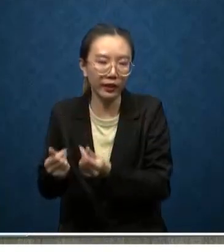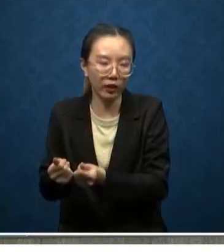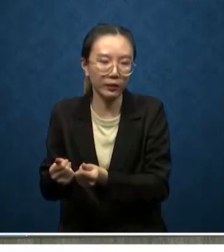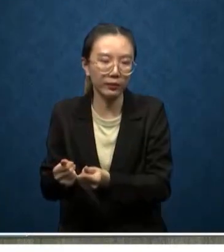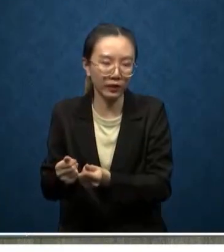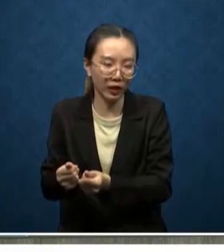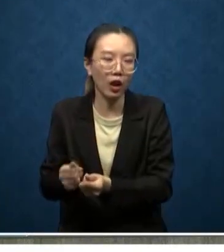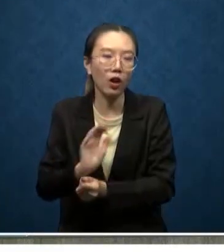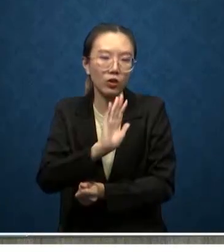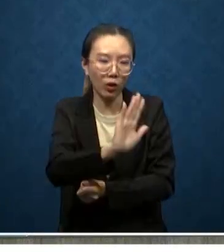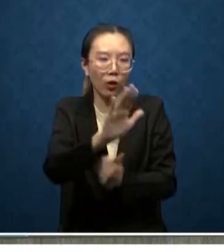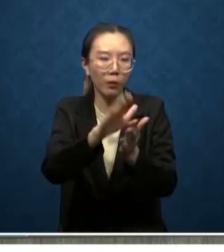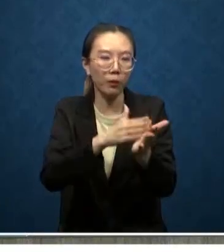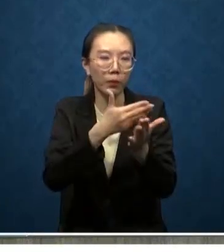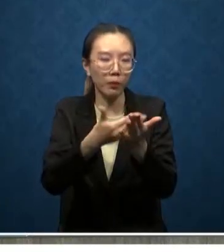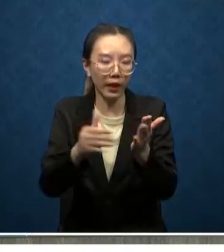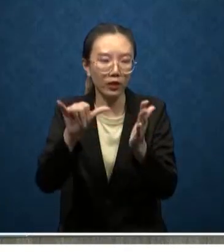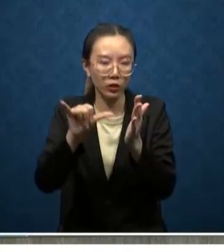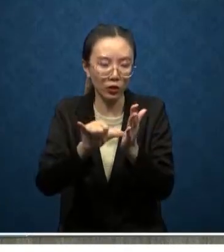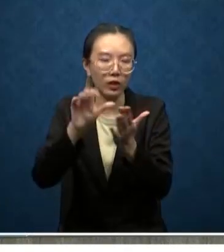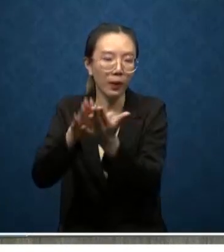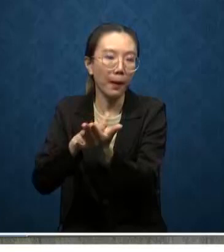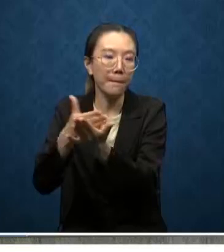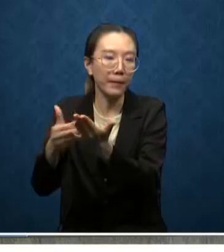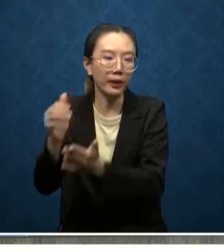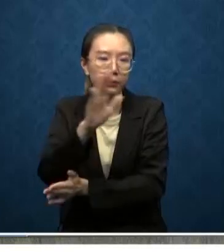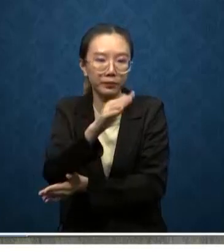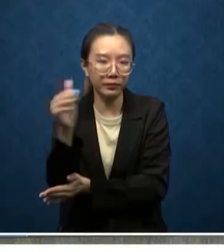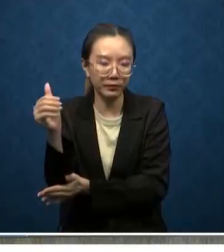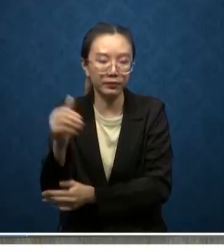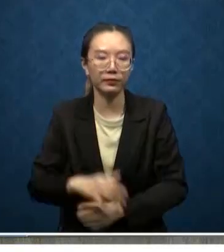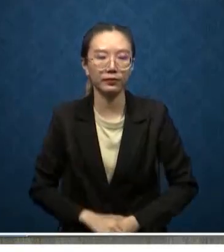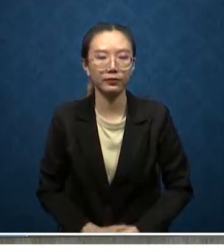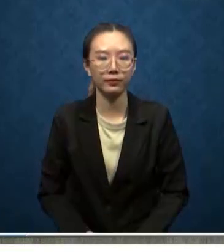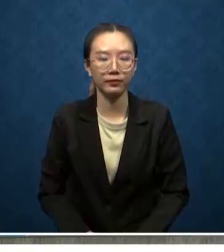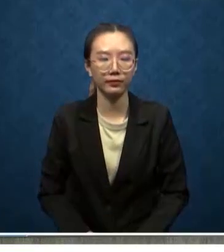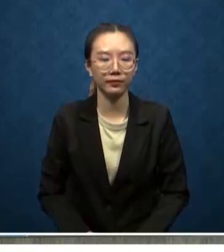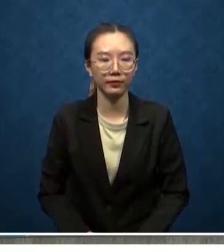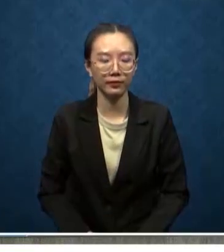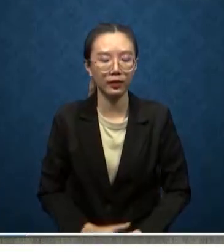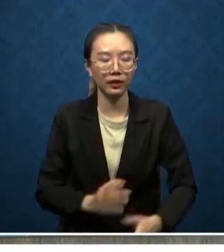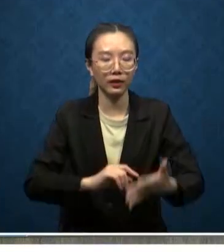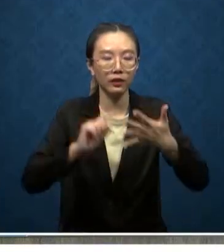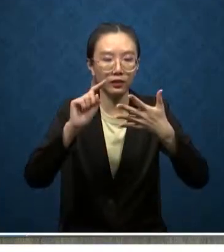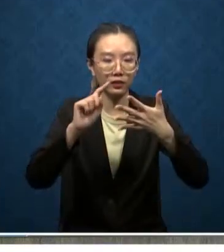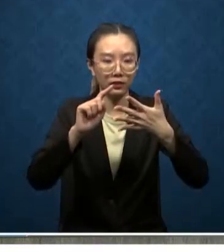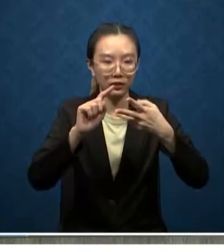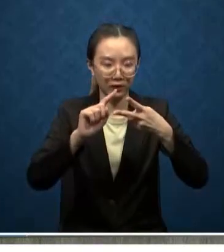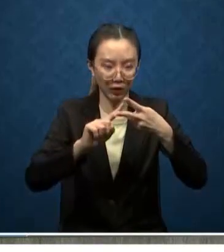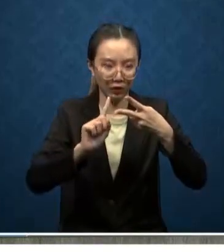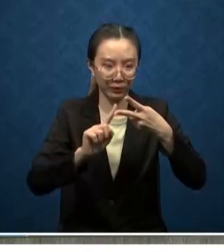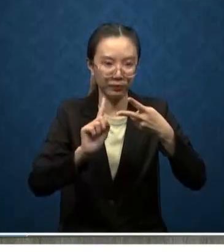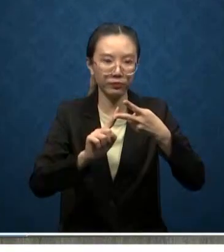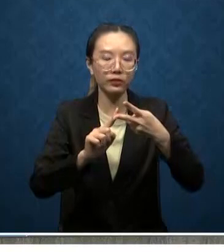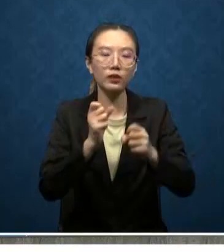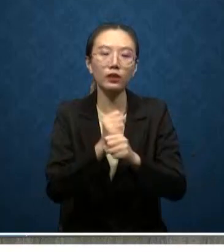ในยุทธศาสตร์ชาติและแผนปฏิรูปประเทศประกที่2การ